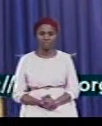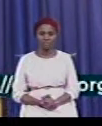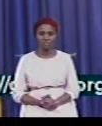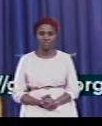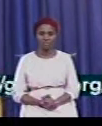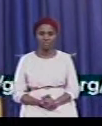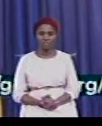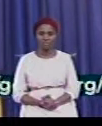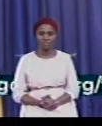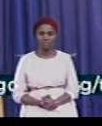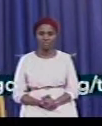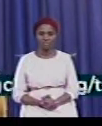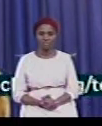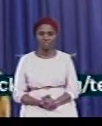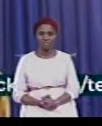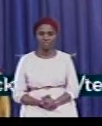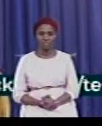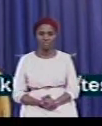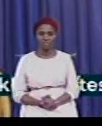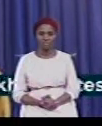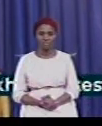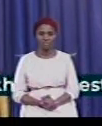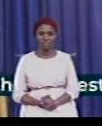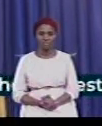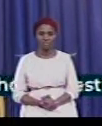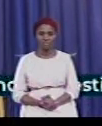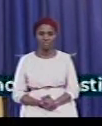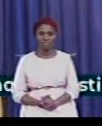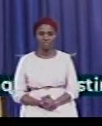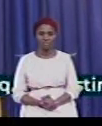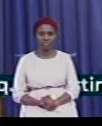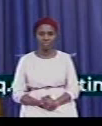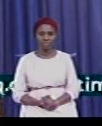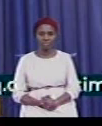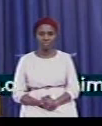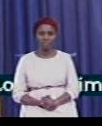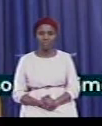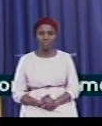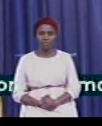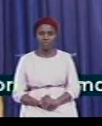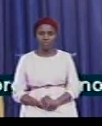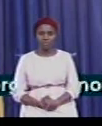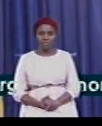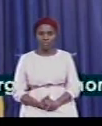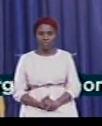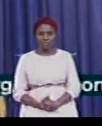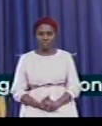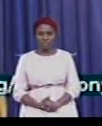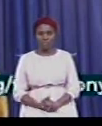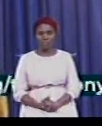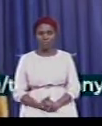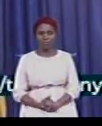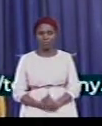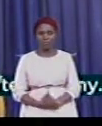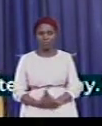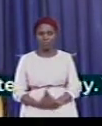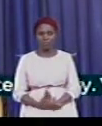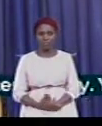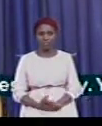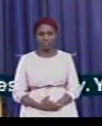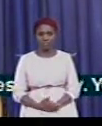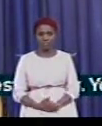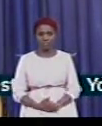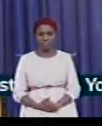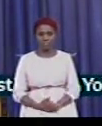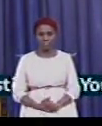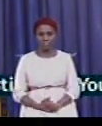chinya ye ba ye. Ye bo mpa ya ye Friday nenyu. Ya bompa ya pastor bompa ya nanusi ya wase ma fa wonsa